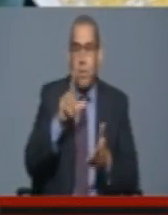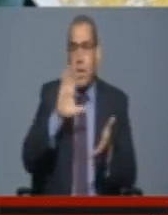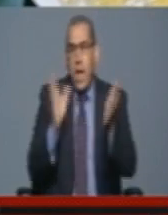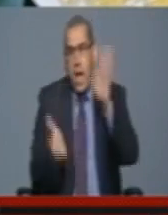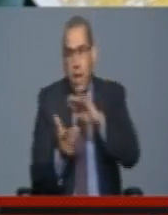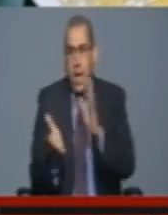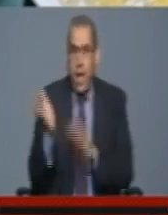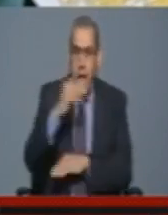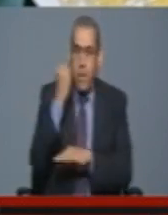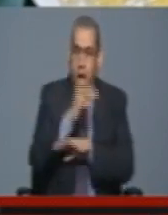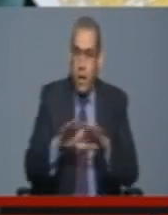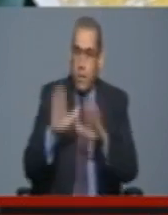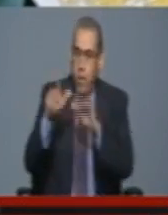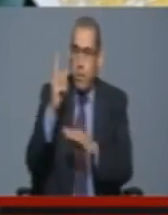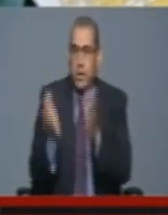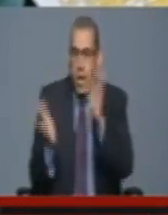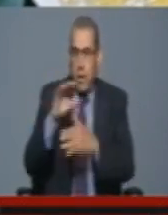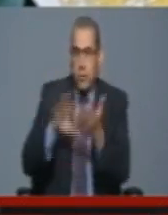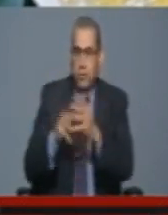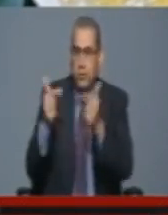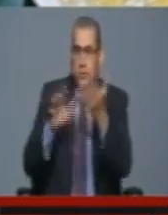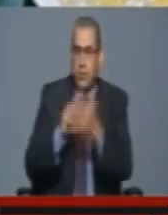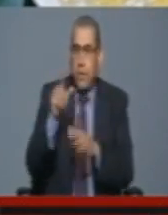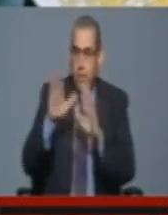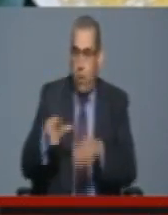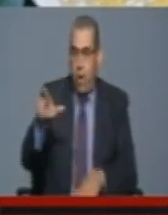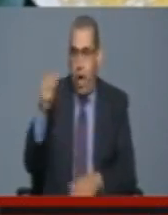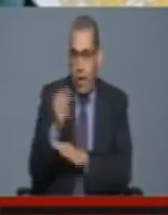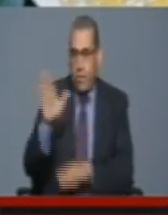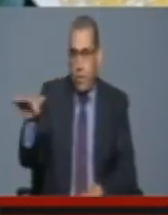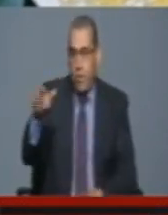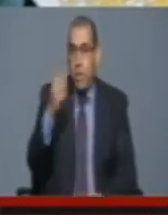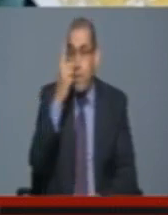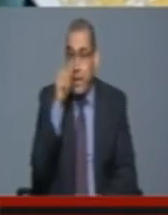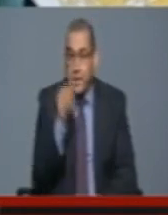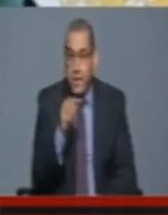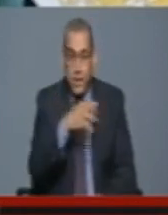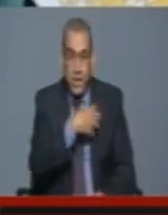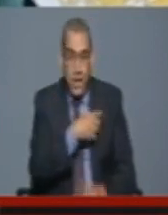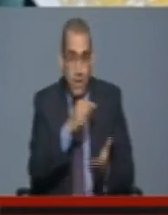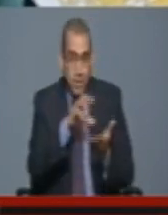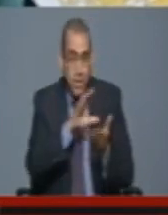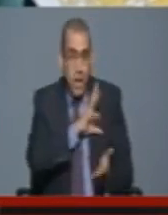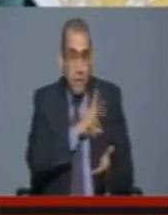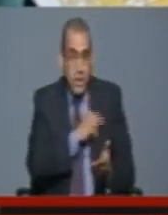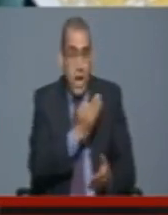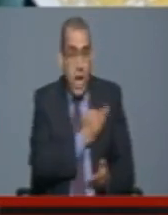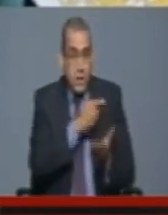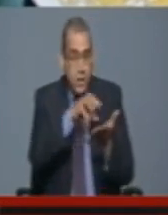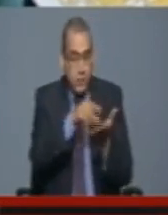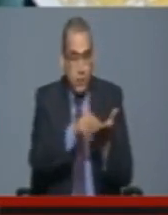وأرضهم موجودة وباقية لهم، لكن الأمر في القطاع وفي الضفة الغربية أمر